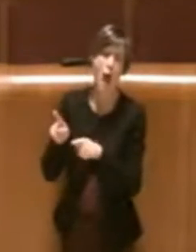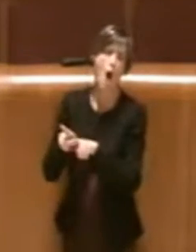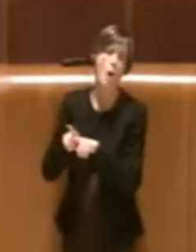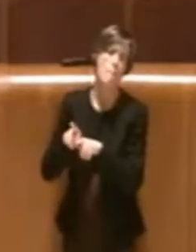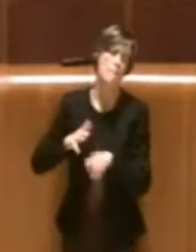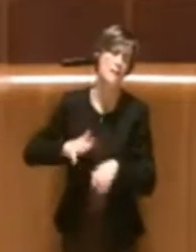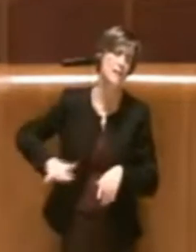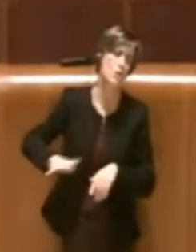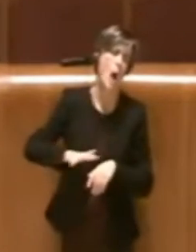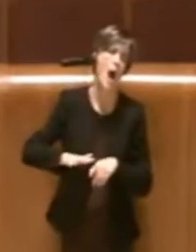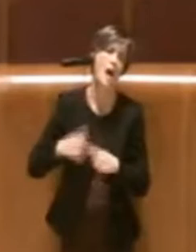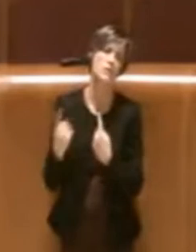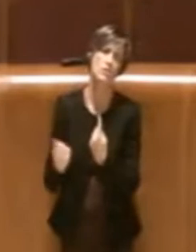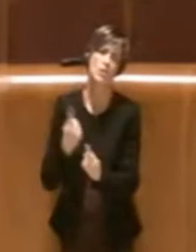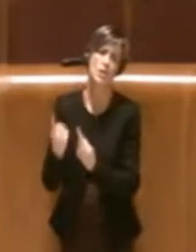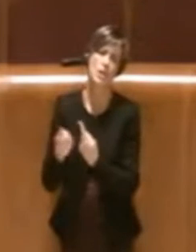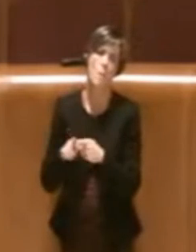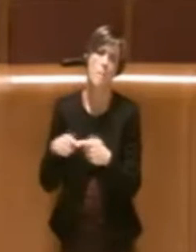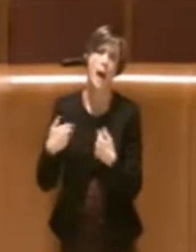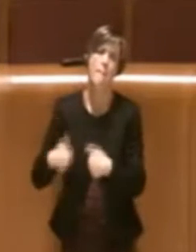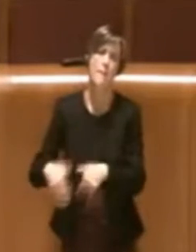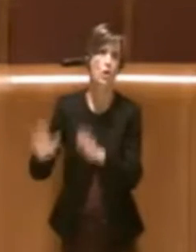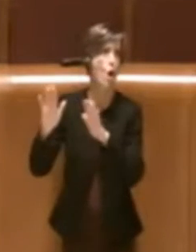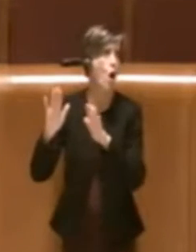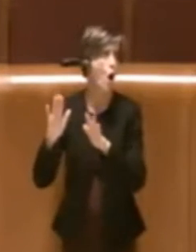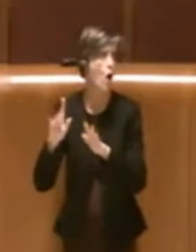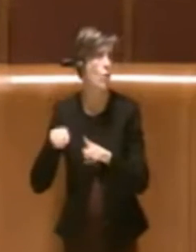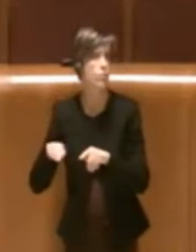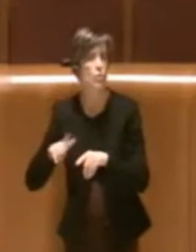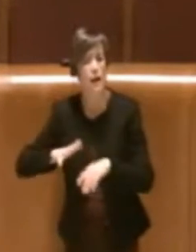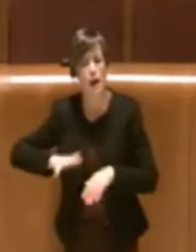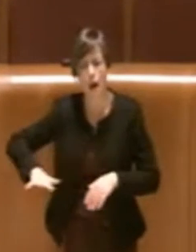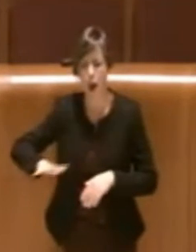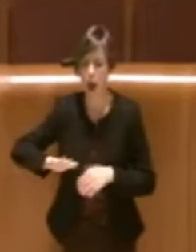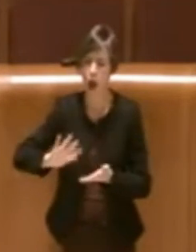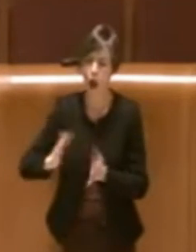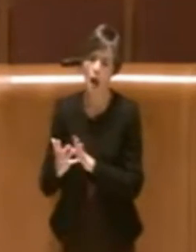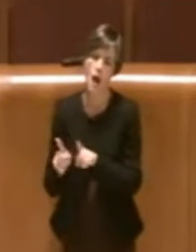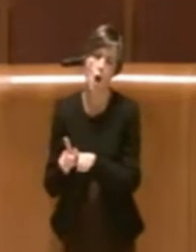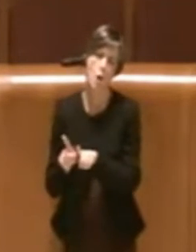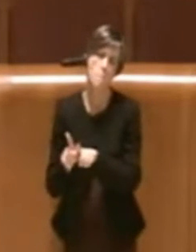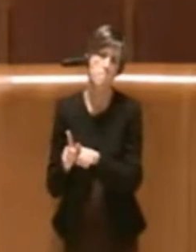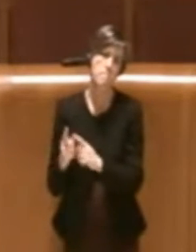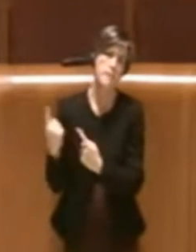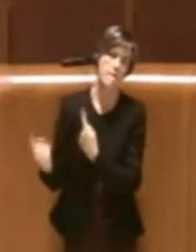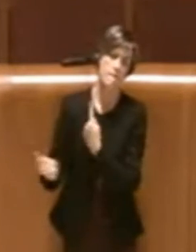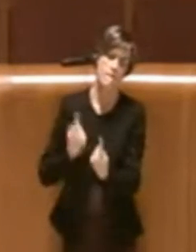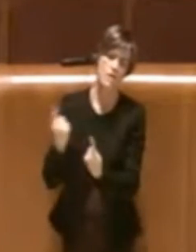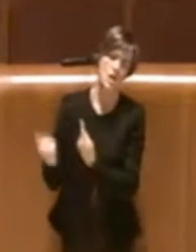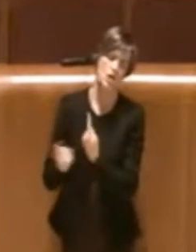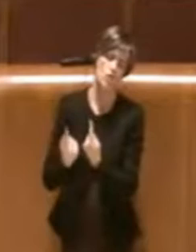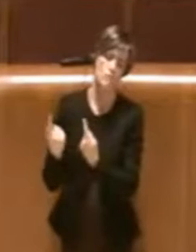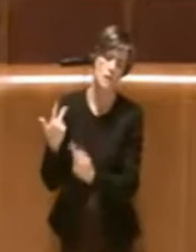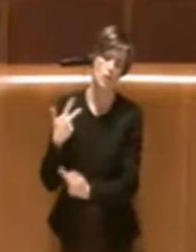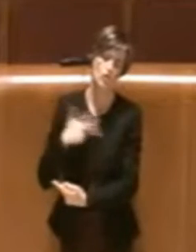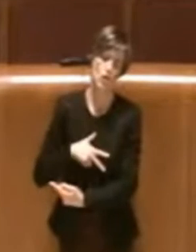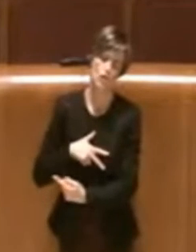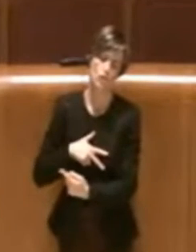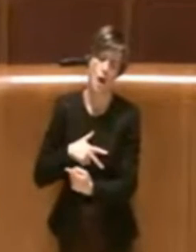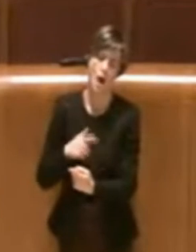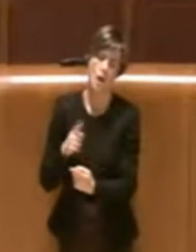possono generare anche fenomeni, diciamo, da un punto di vista sociale